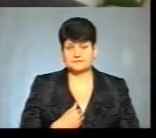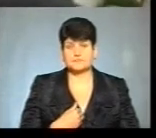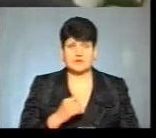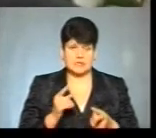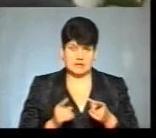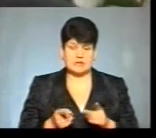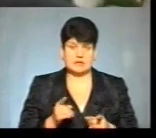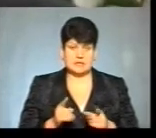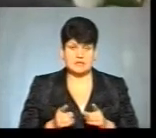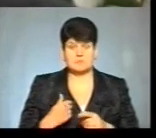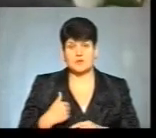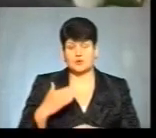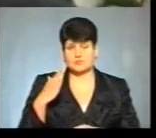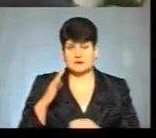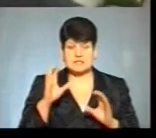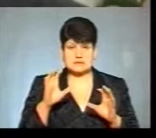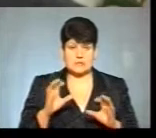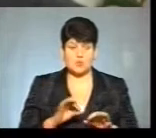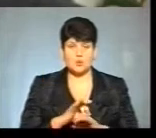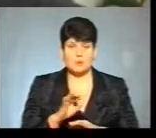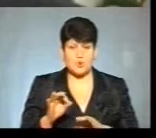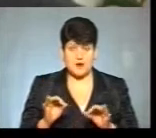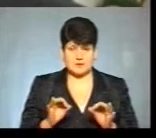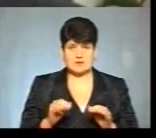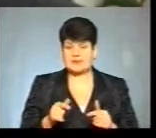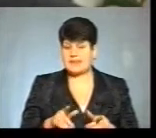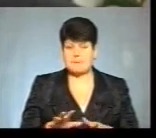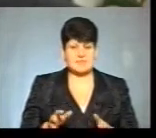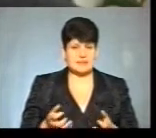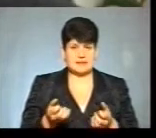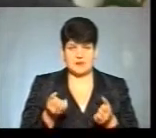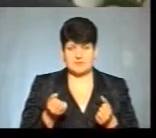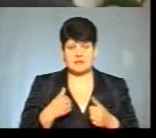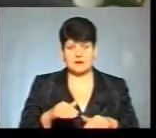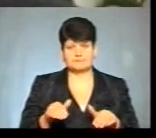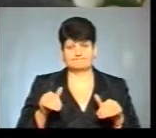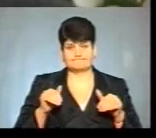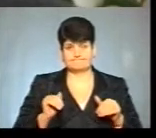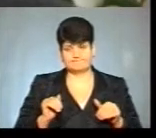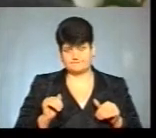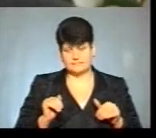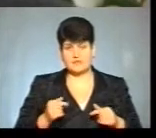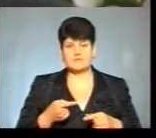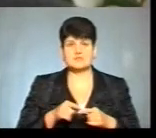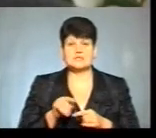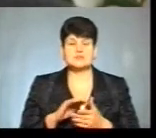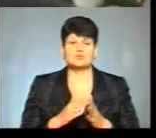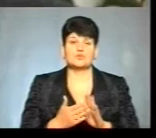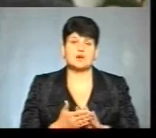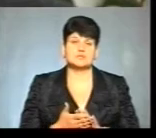дійсно при голосуванні законопроекту його не підтримав, я утримався в даному ситуації, тому